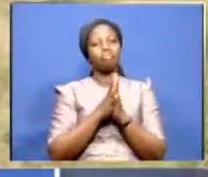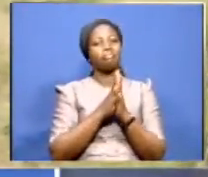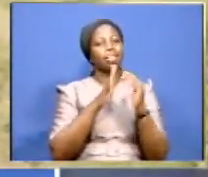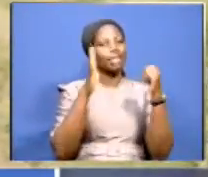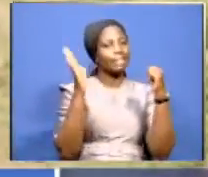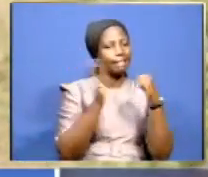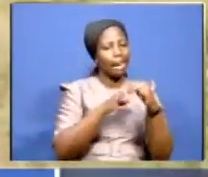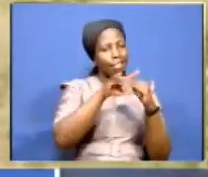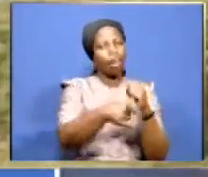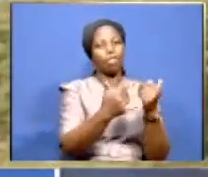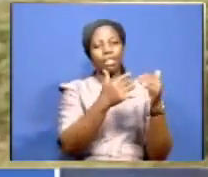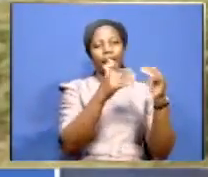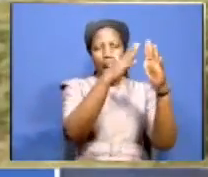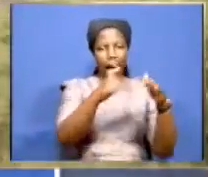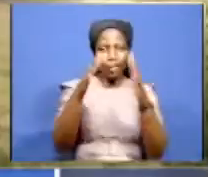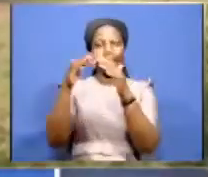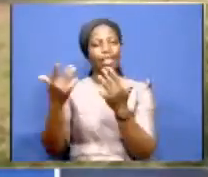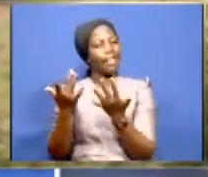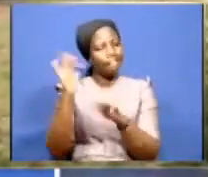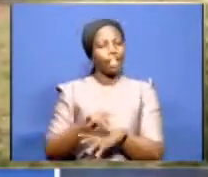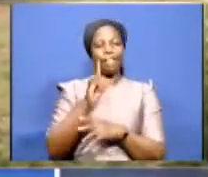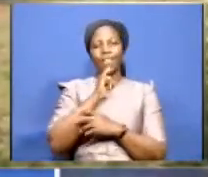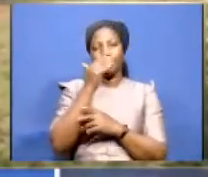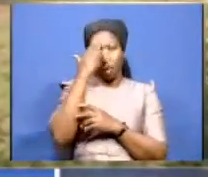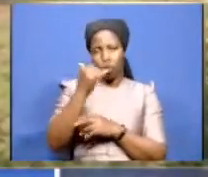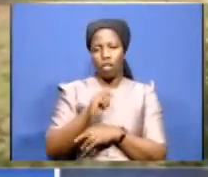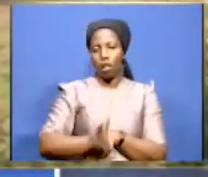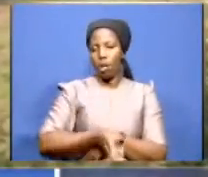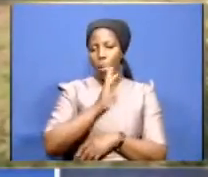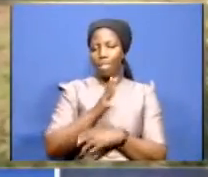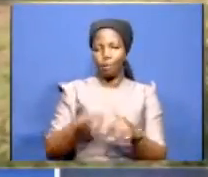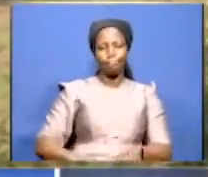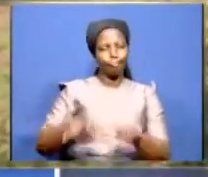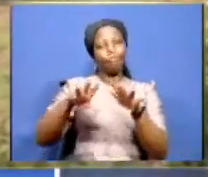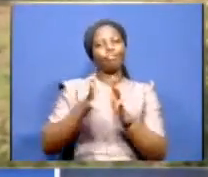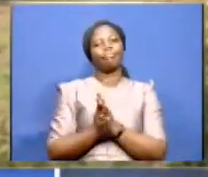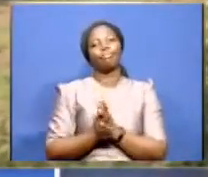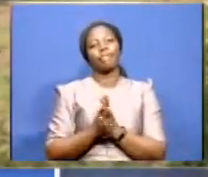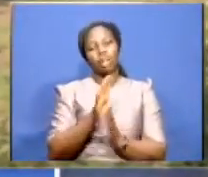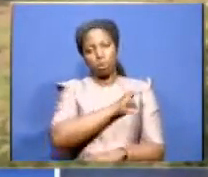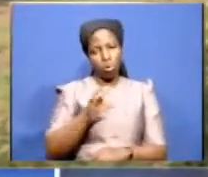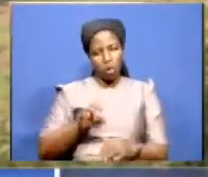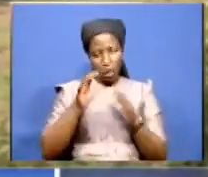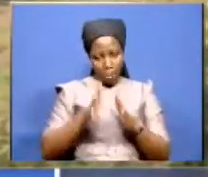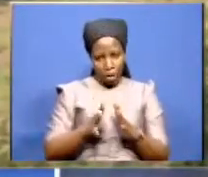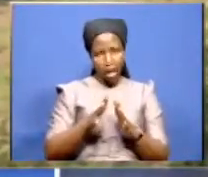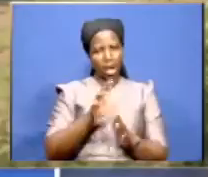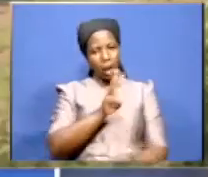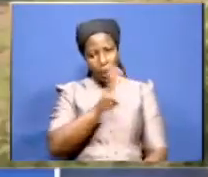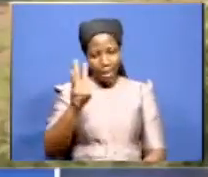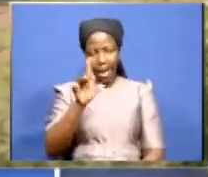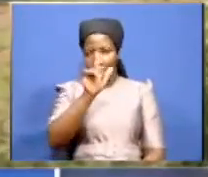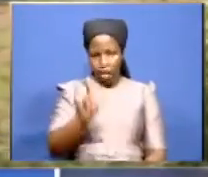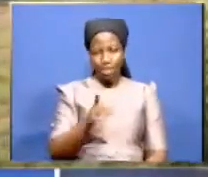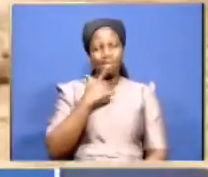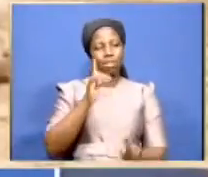9,000 ziliathiriwa na mafuriko yanayoshuhudiwa. Kamishna wa eneo la Magharibi Angetich amesema zaidi ya